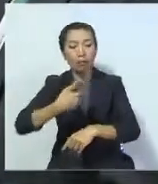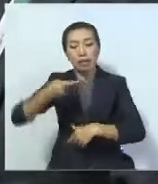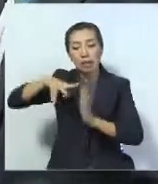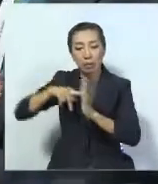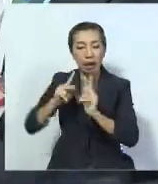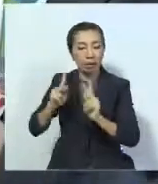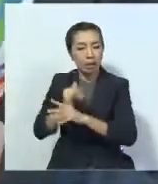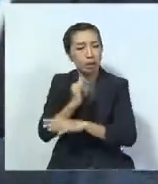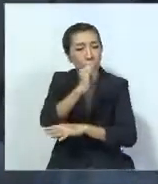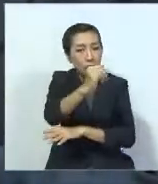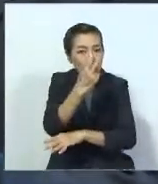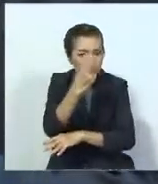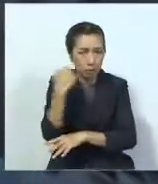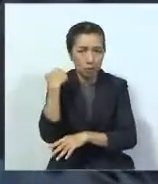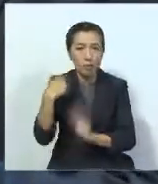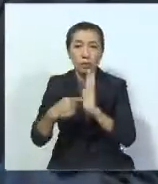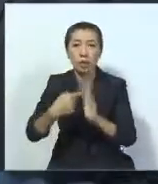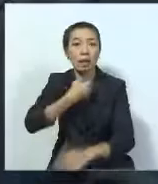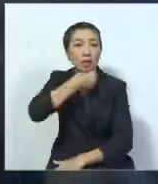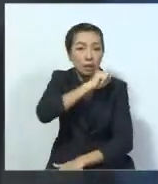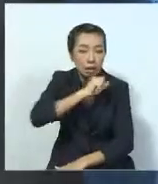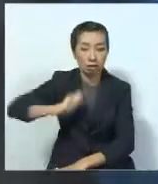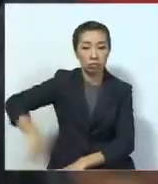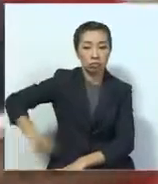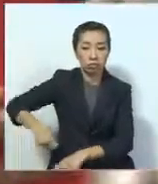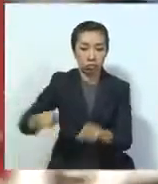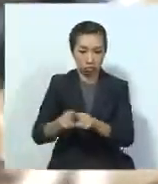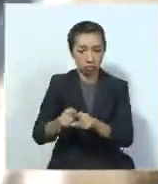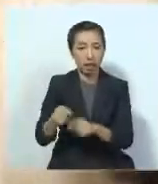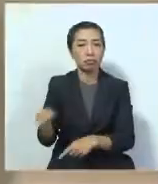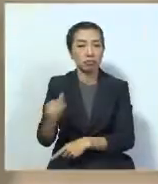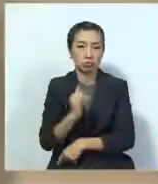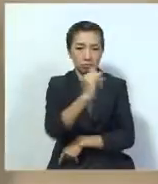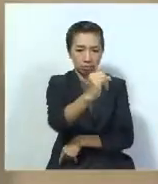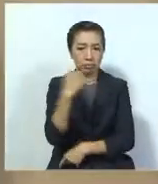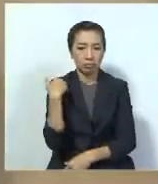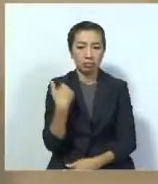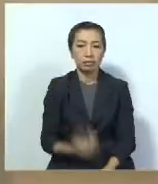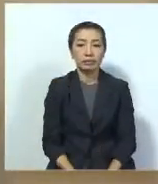อนะคะอย่างเช่นที่ไต้หวันแล้วก็ที่กัมพูชาก็มีการส่งสมาชิกไปค่ะ